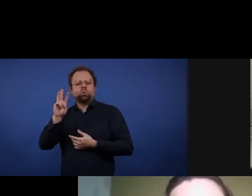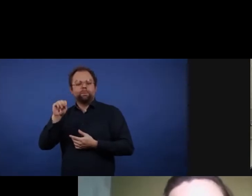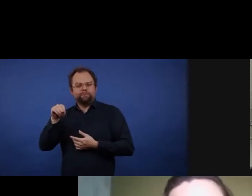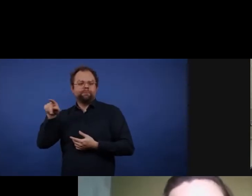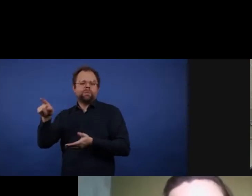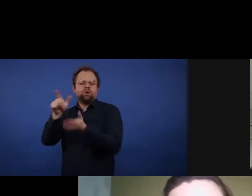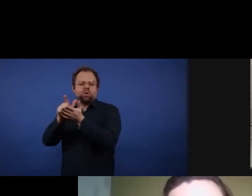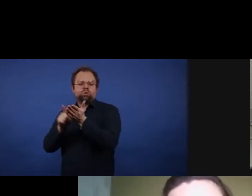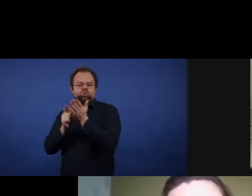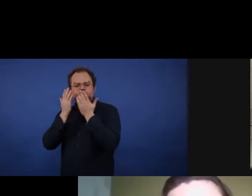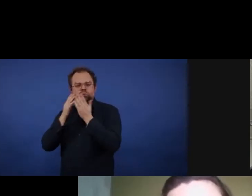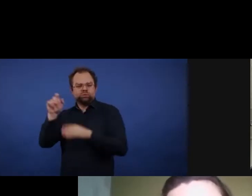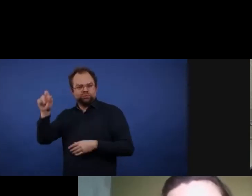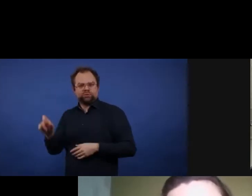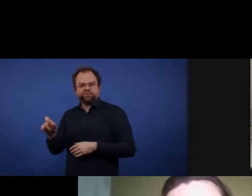أحمد شاب طموح.